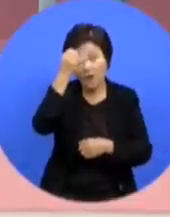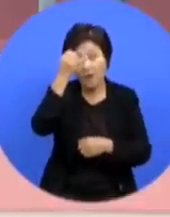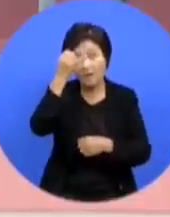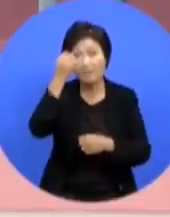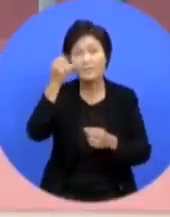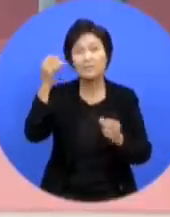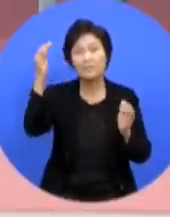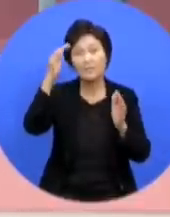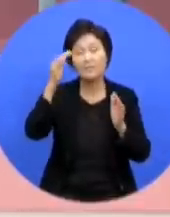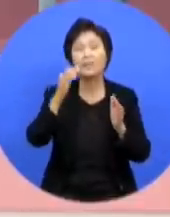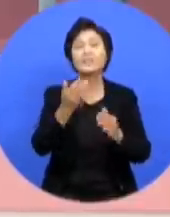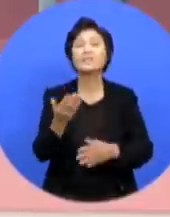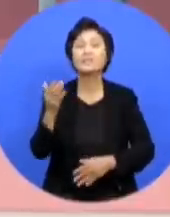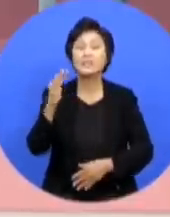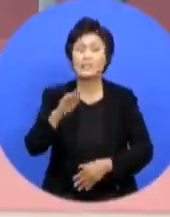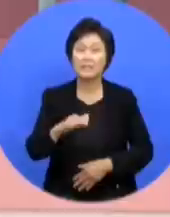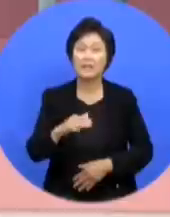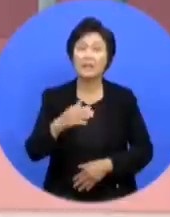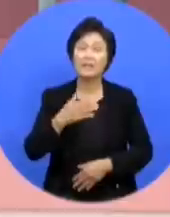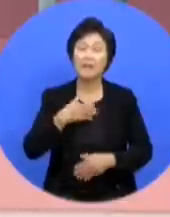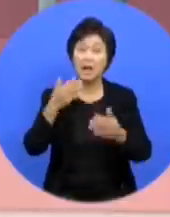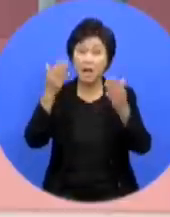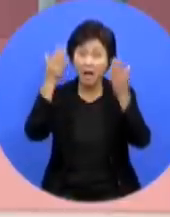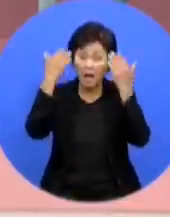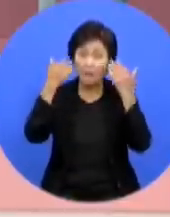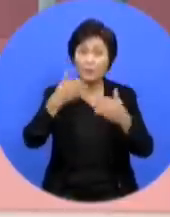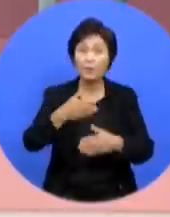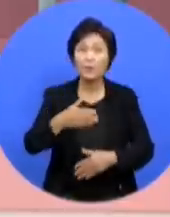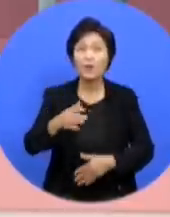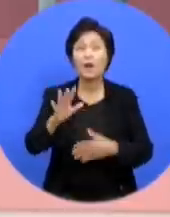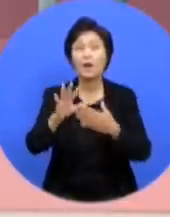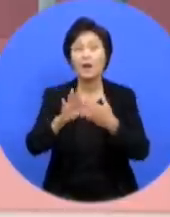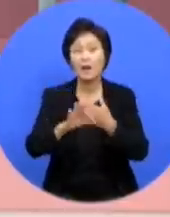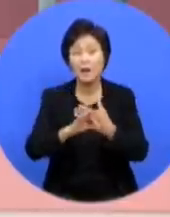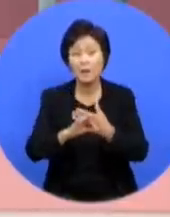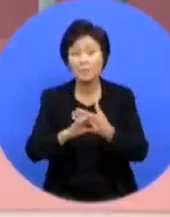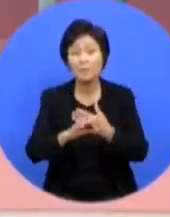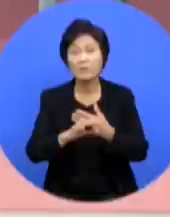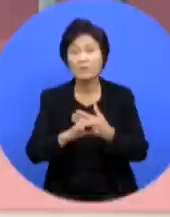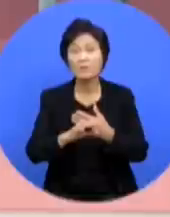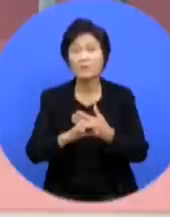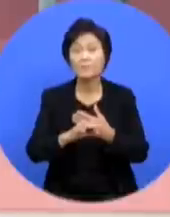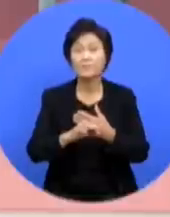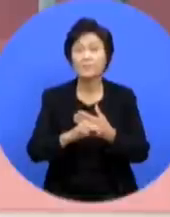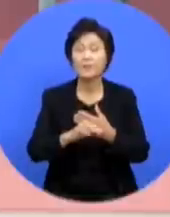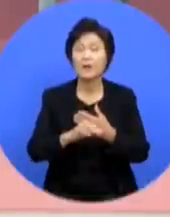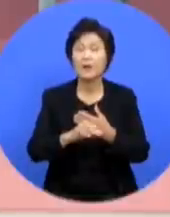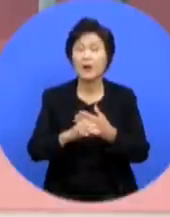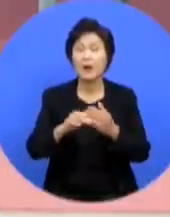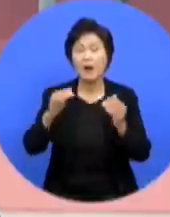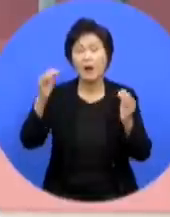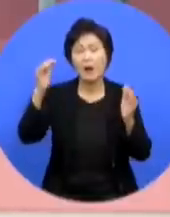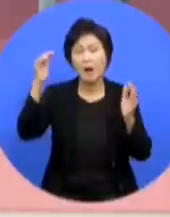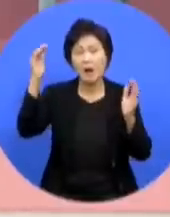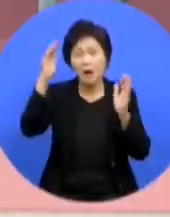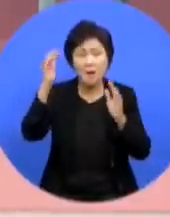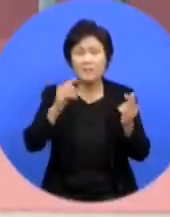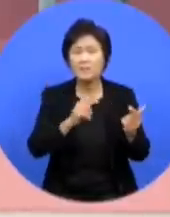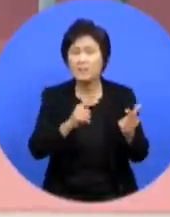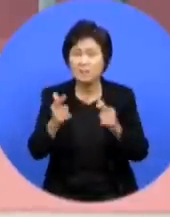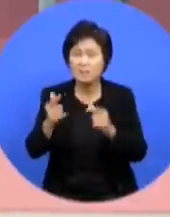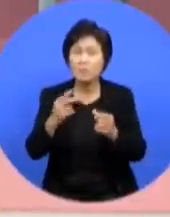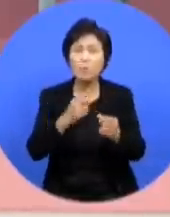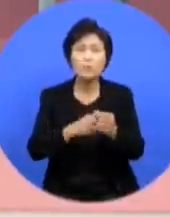반 학생들이 과반수 이상 학교 안 나옵니다. 선생님도 학교에 거의 많이 빠집니다. 우리가 먹을